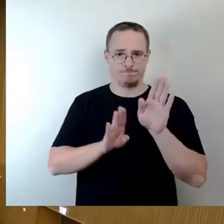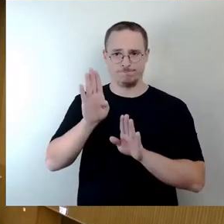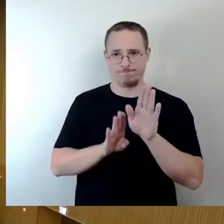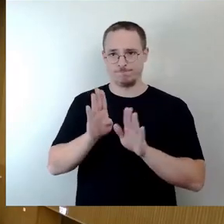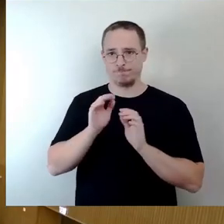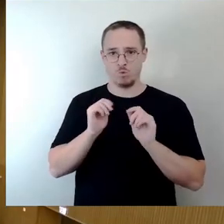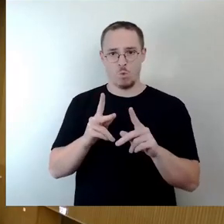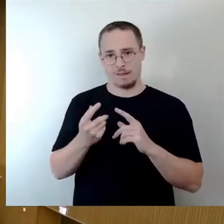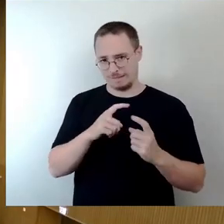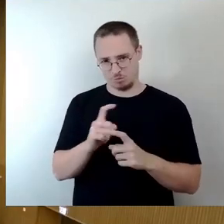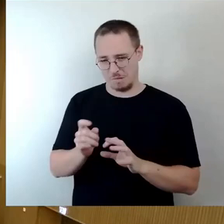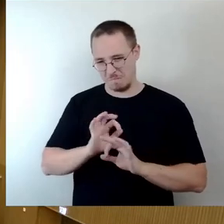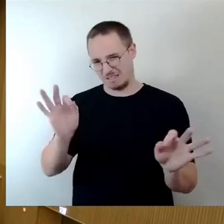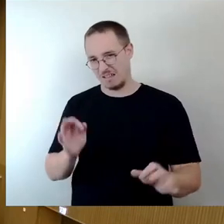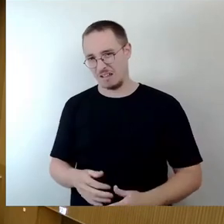Vielen Dank.